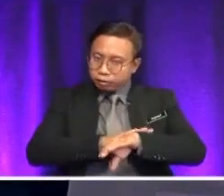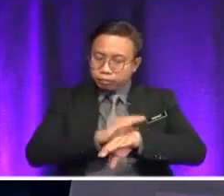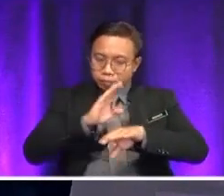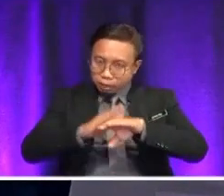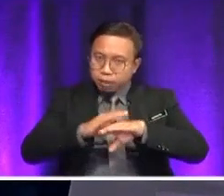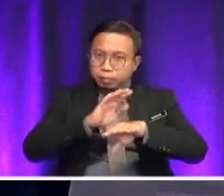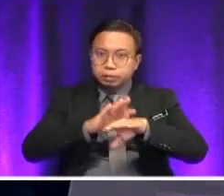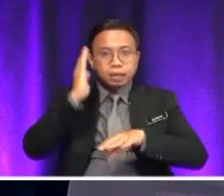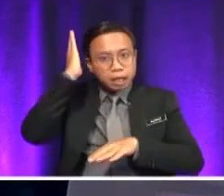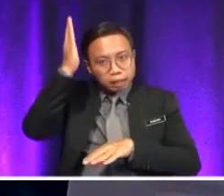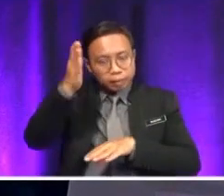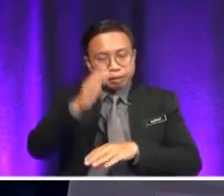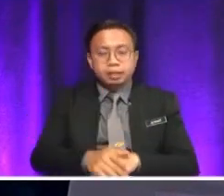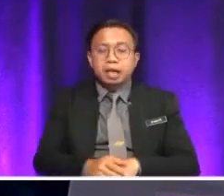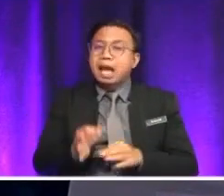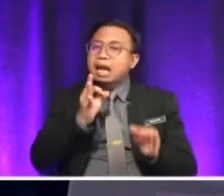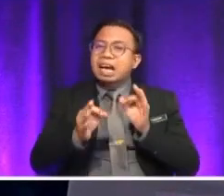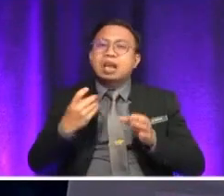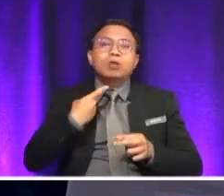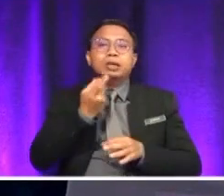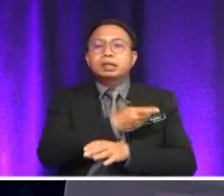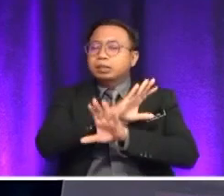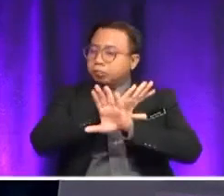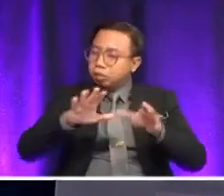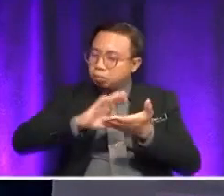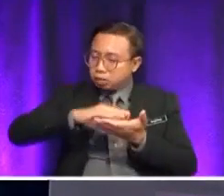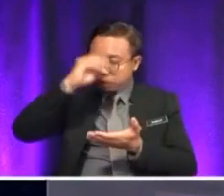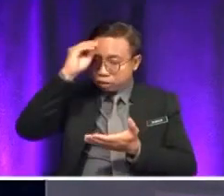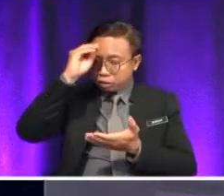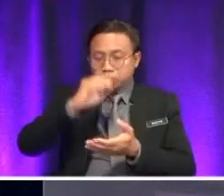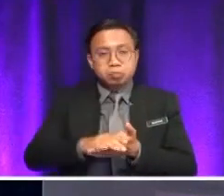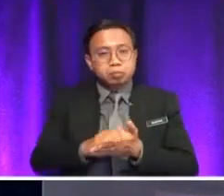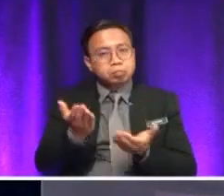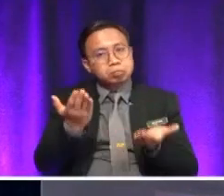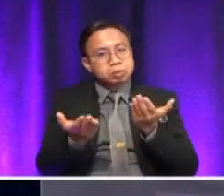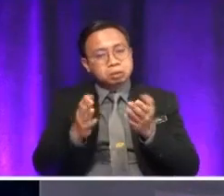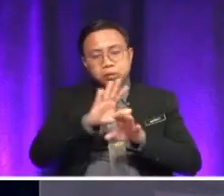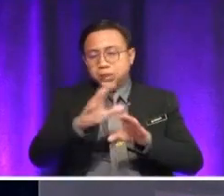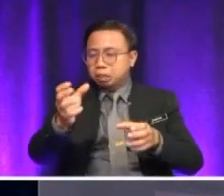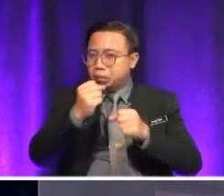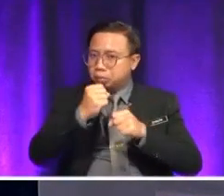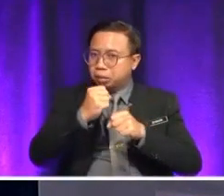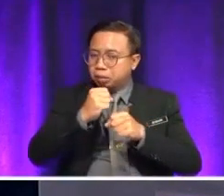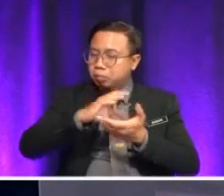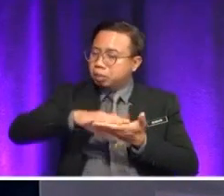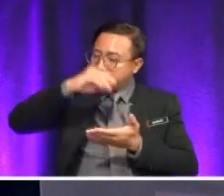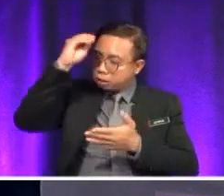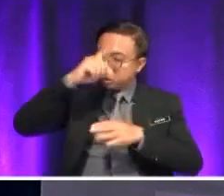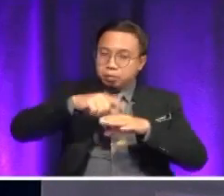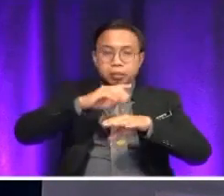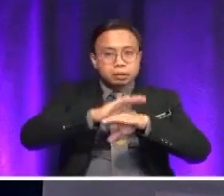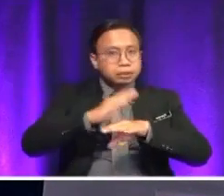Kalau kita tak belajar sekarang ni, okey, mana mungkin akan dapat pembelajaran tu pada masa akan datang.